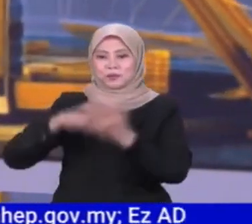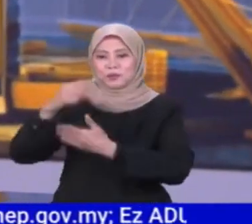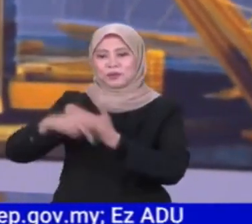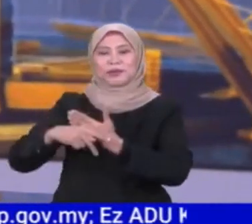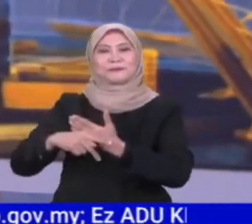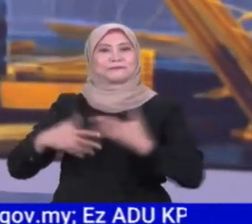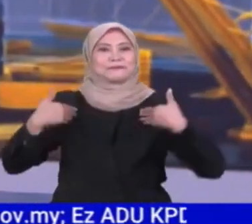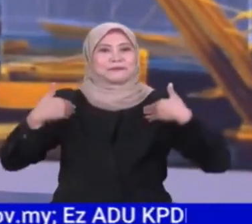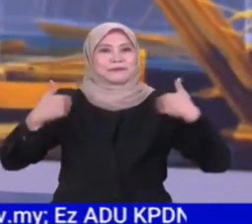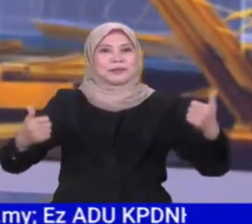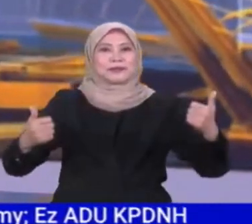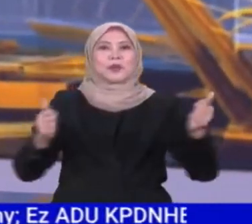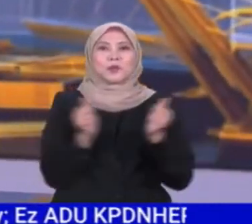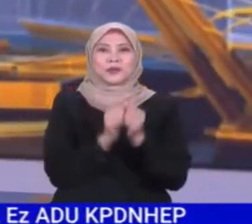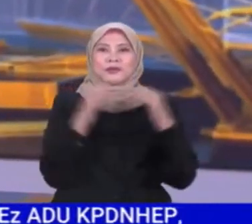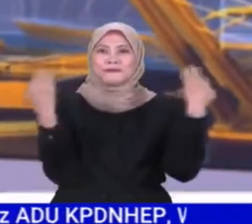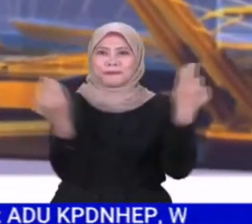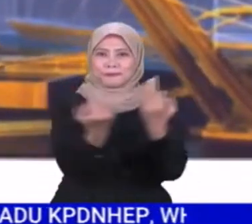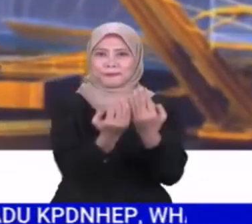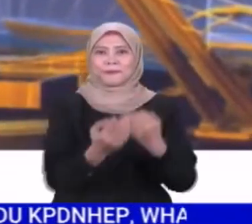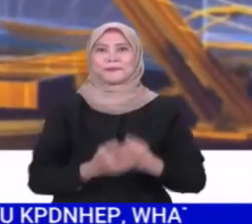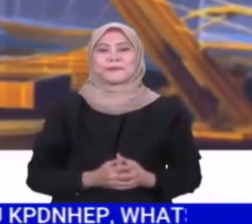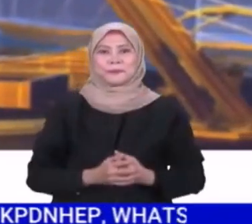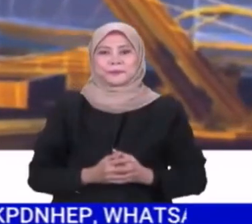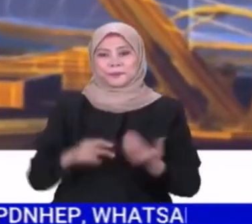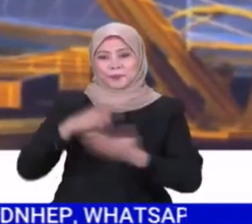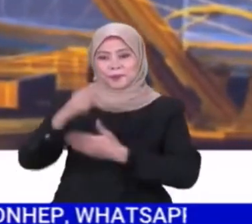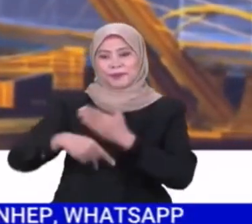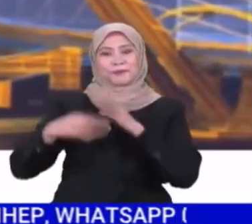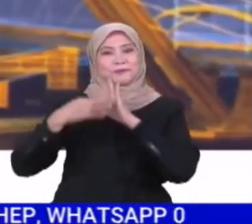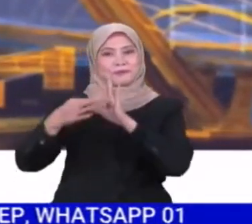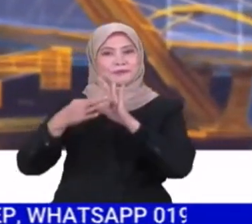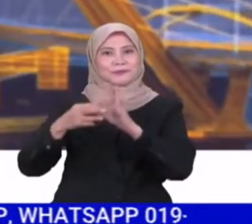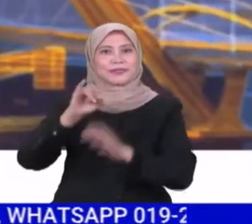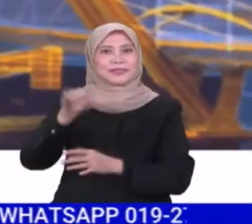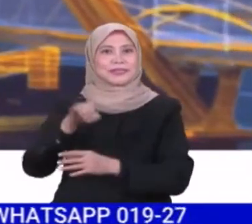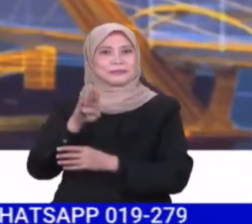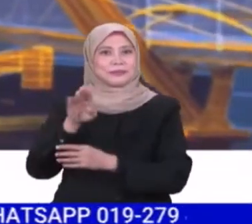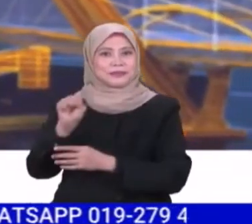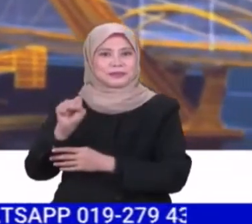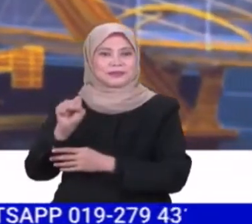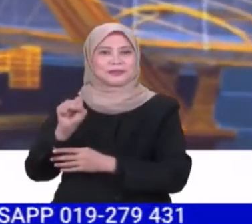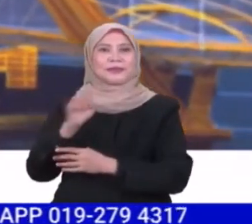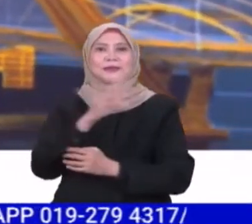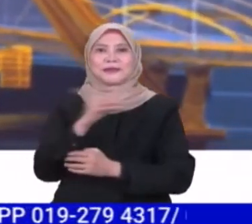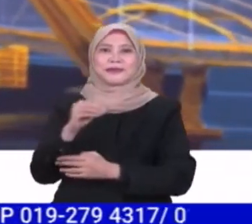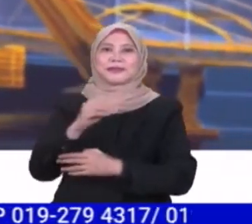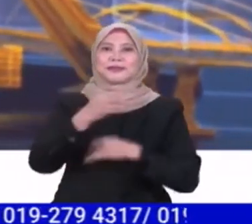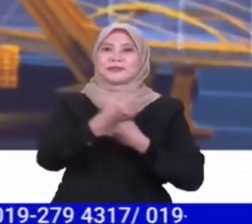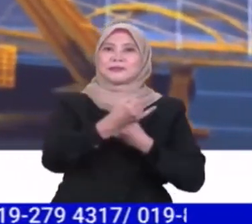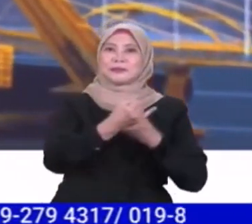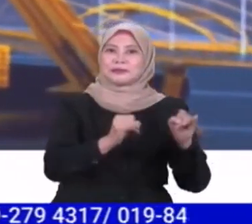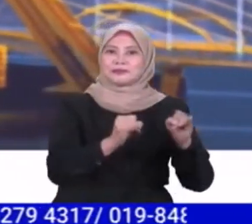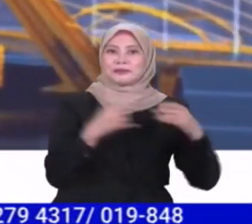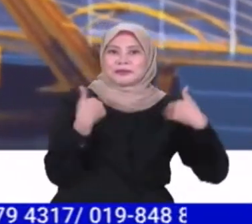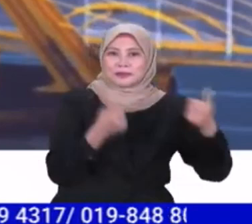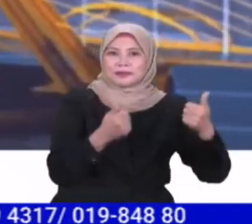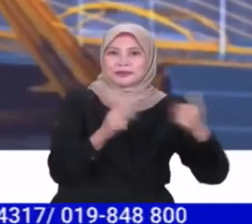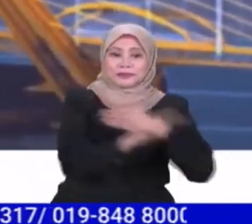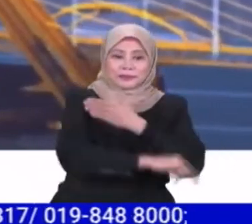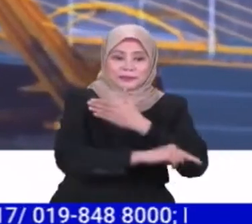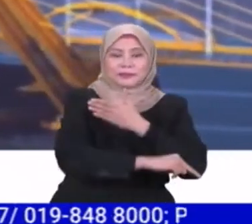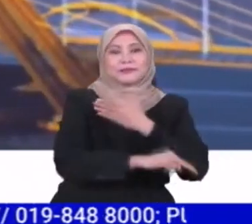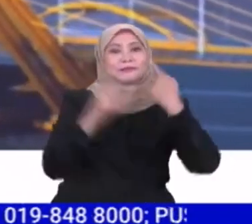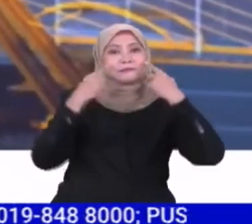program gaya hidup sehat bersama keluarga program dengan pilih sama Jabatan beliau dan suka Negeri serta jabatan kesehatan yaitu bejaya